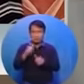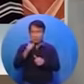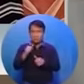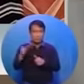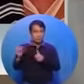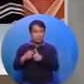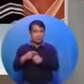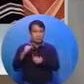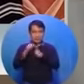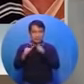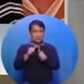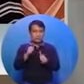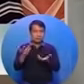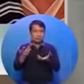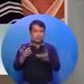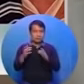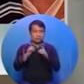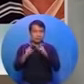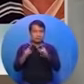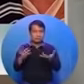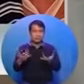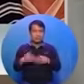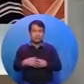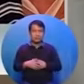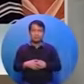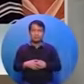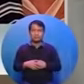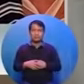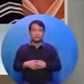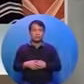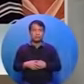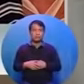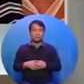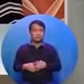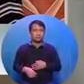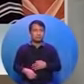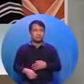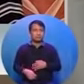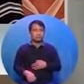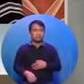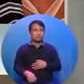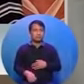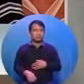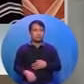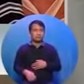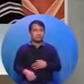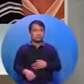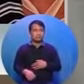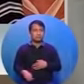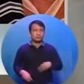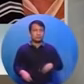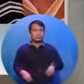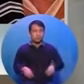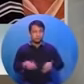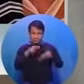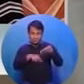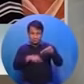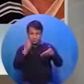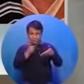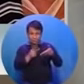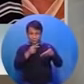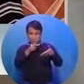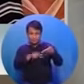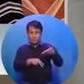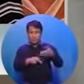talaga. Okay, sige. Last na lang talaga. Opya! Nakita po na. Naku